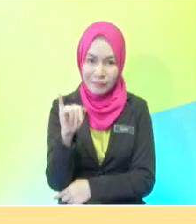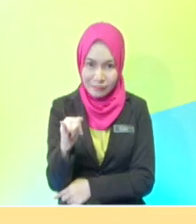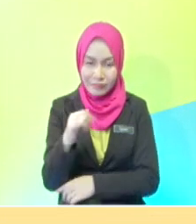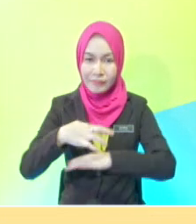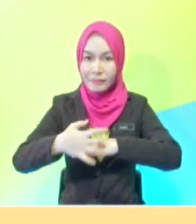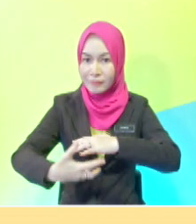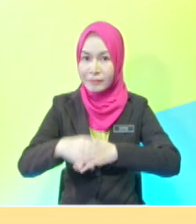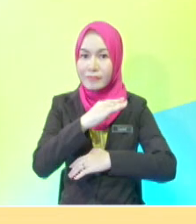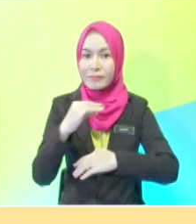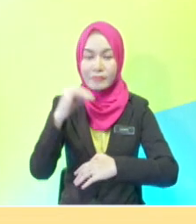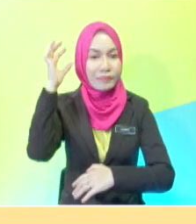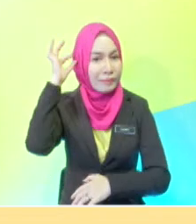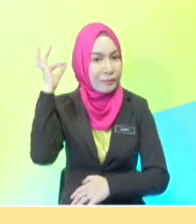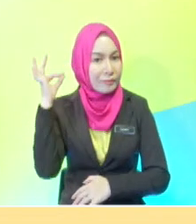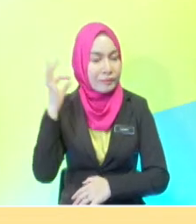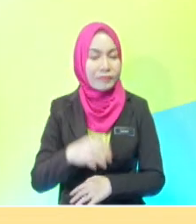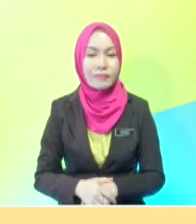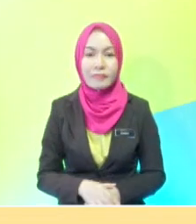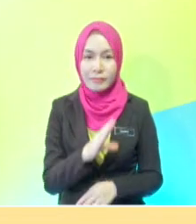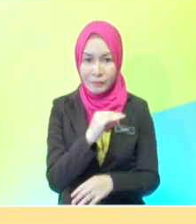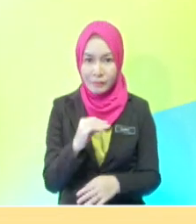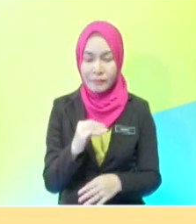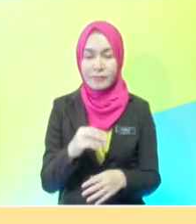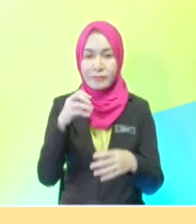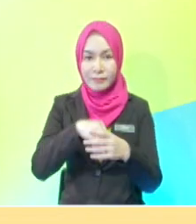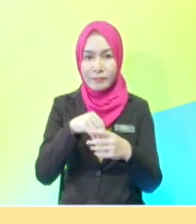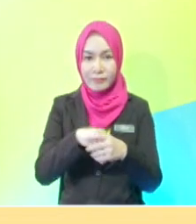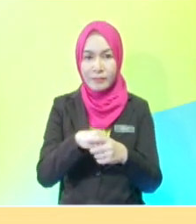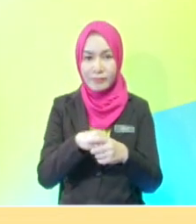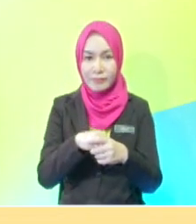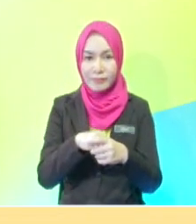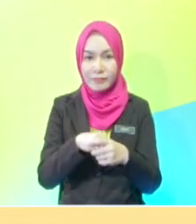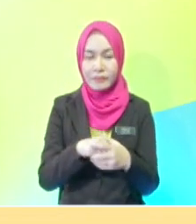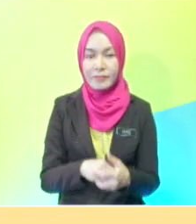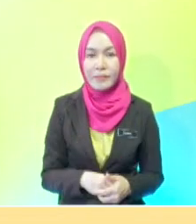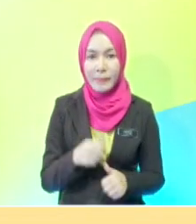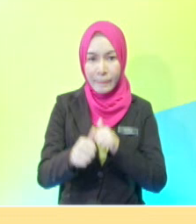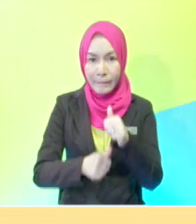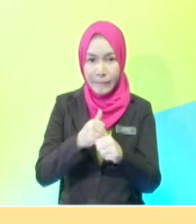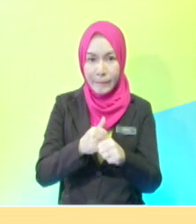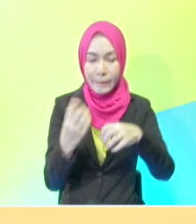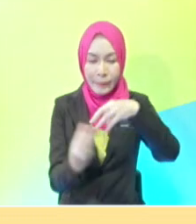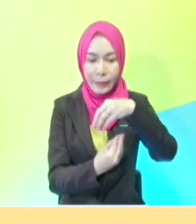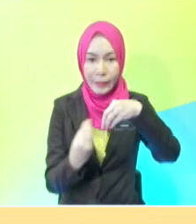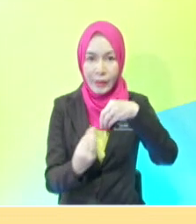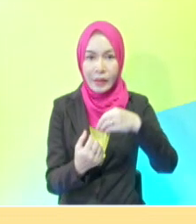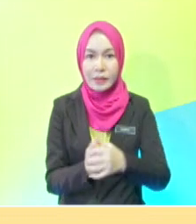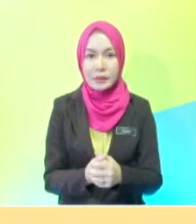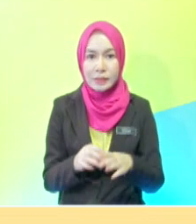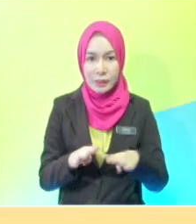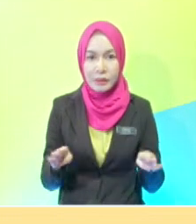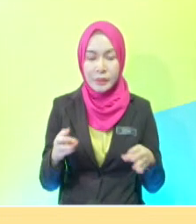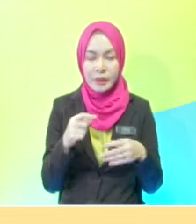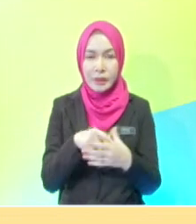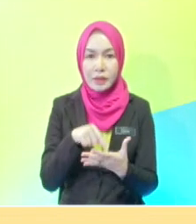selain daripada tuh dari bidang alam sekitar Oke kita microp boleh mempercepatkan perebutan